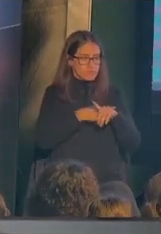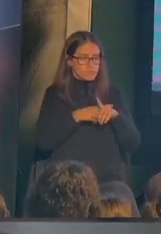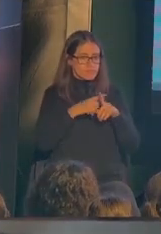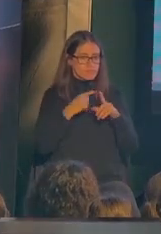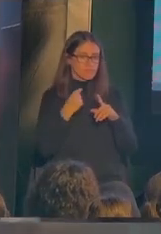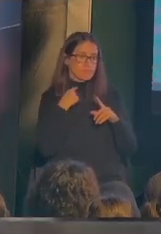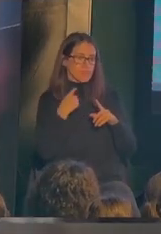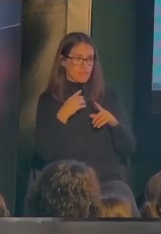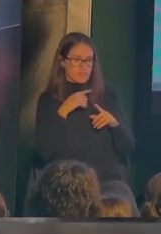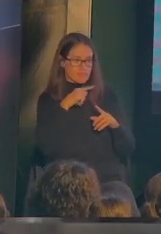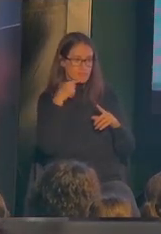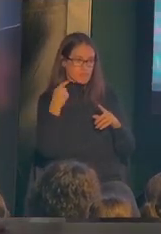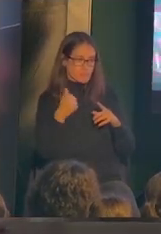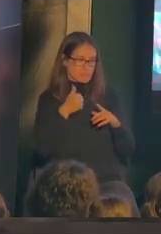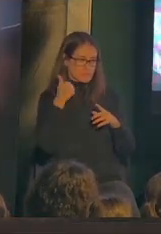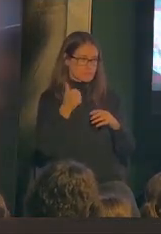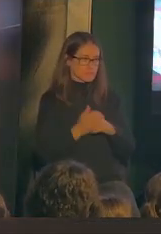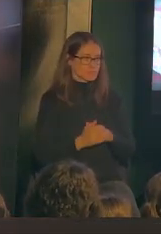muntat.